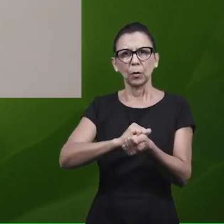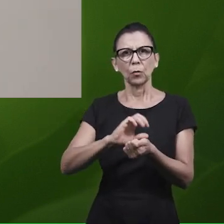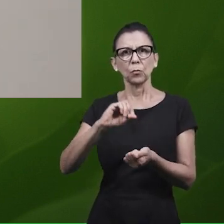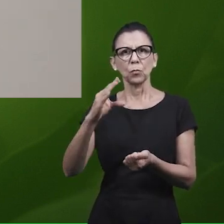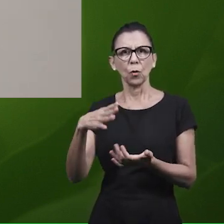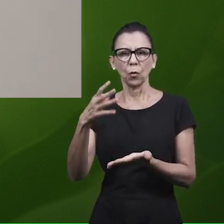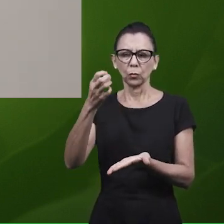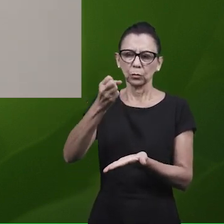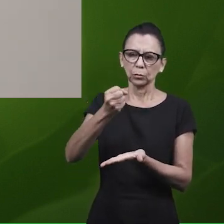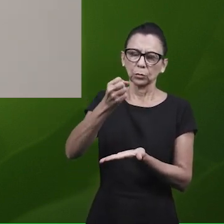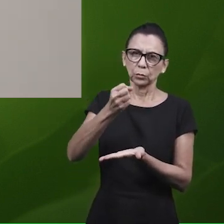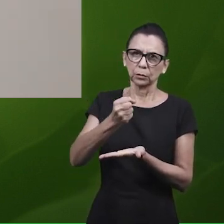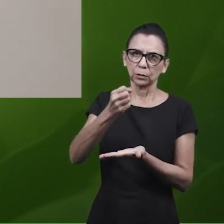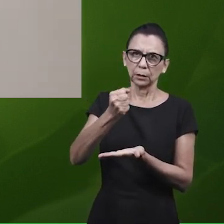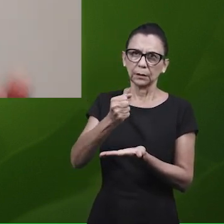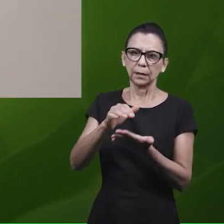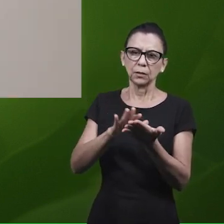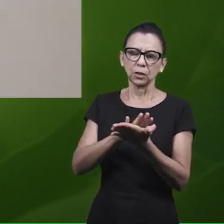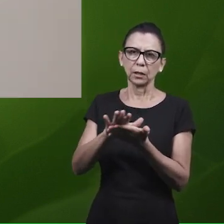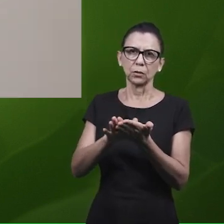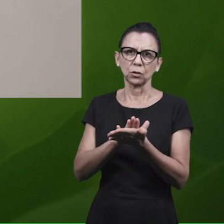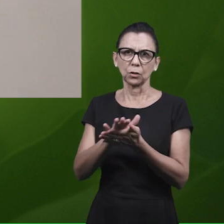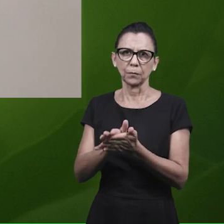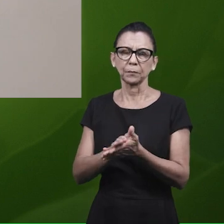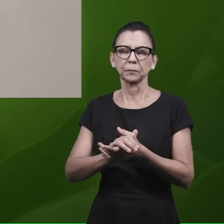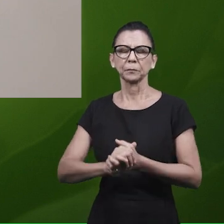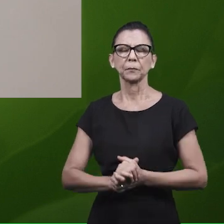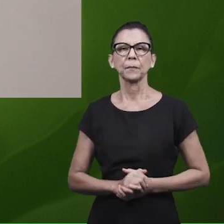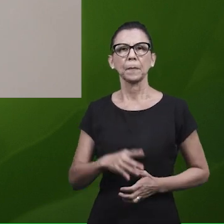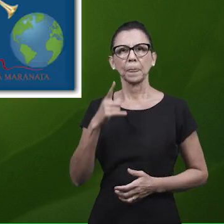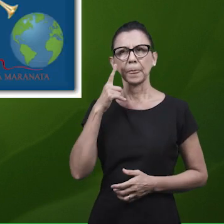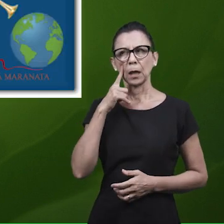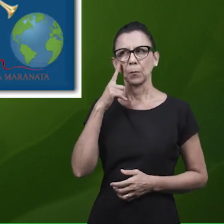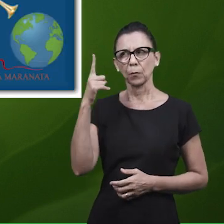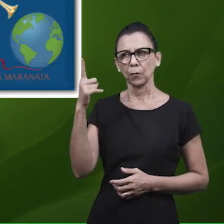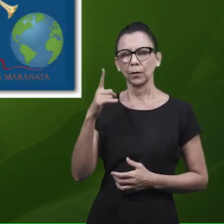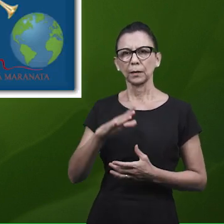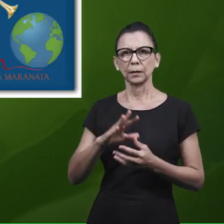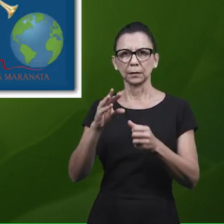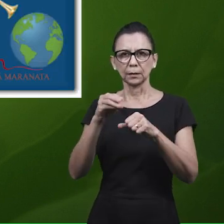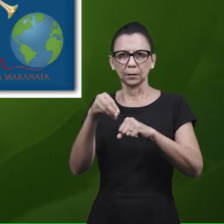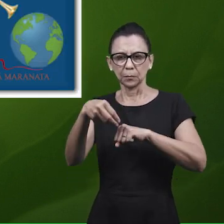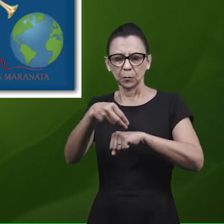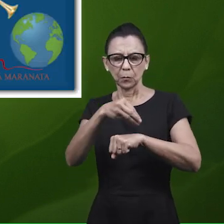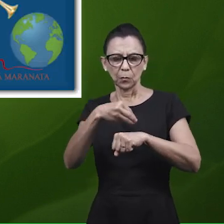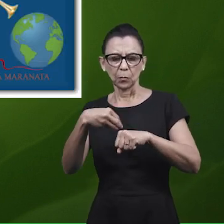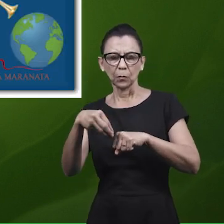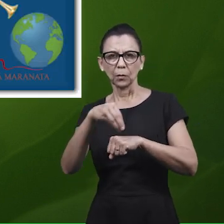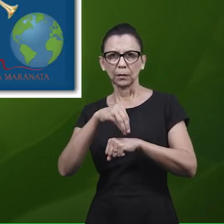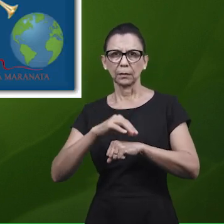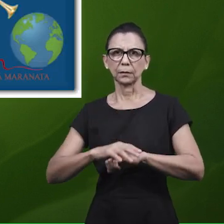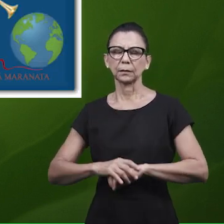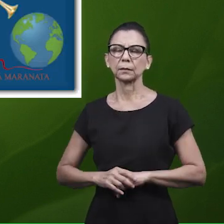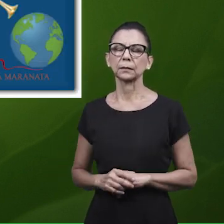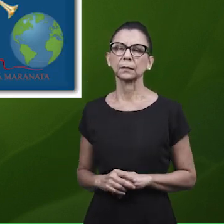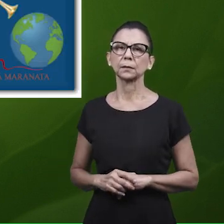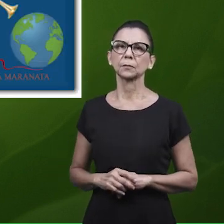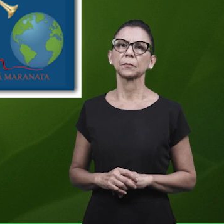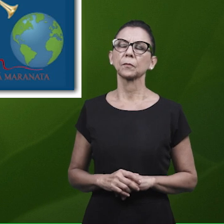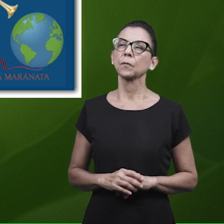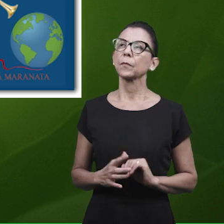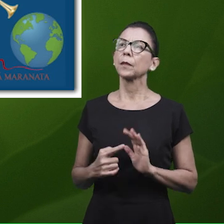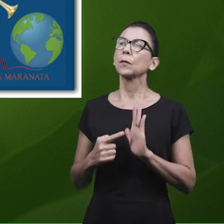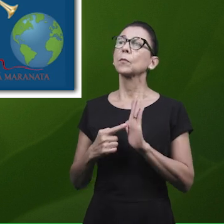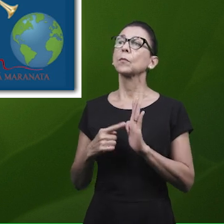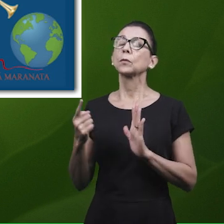détergent. Et c'est sur cette molécule que nous allons vous parler ici. Regardez bien, le